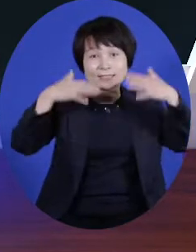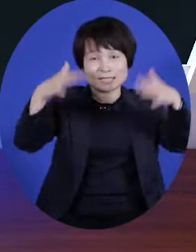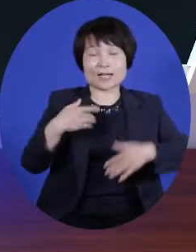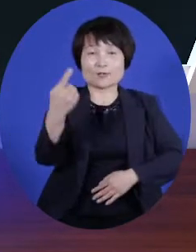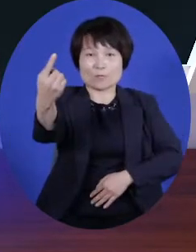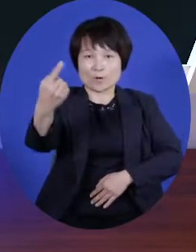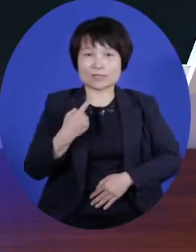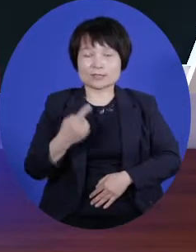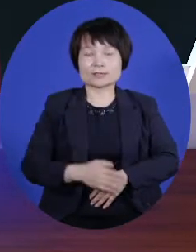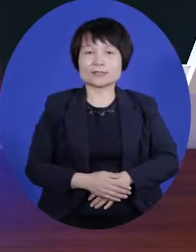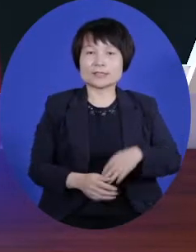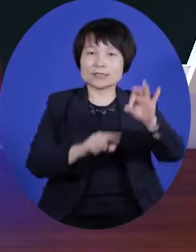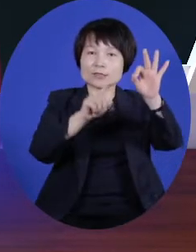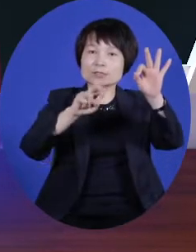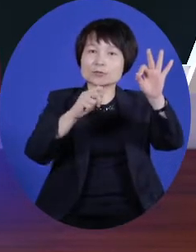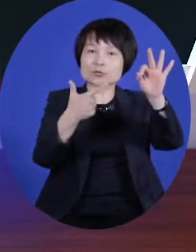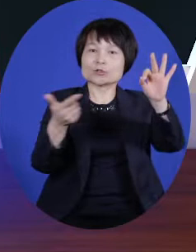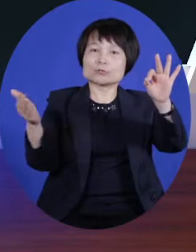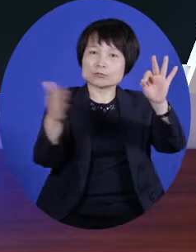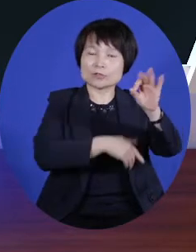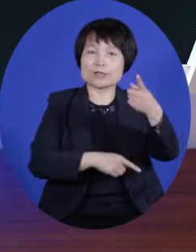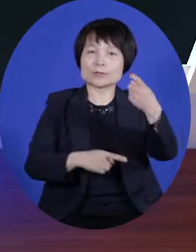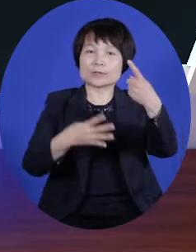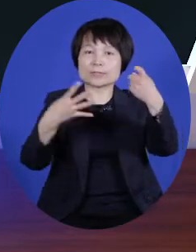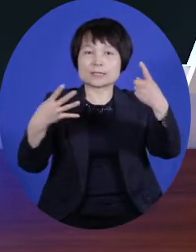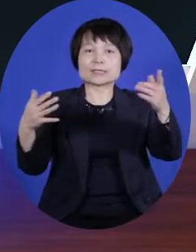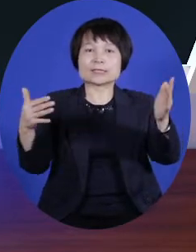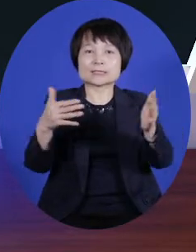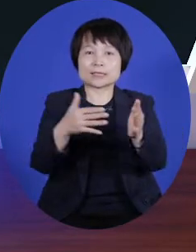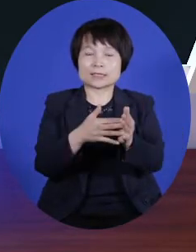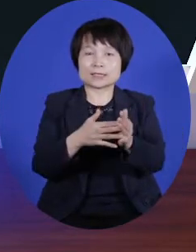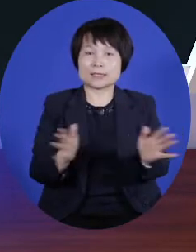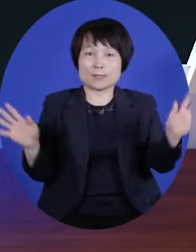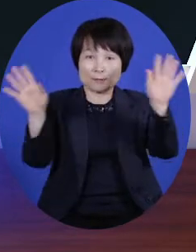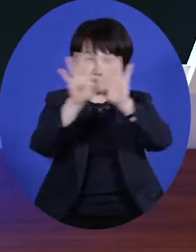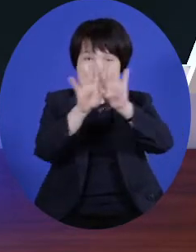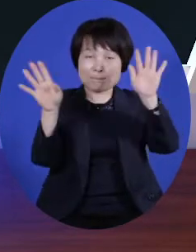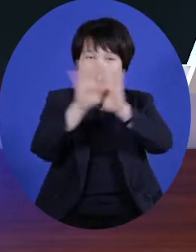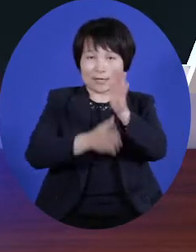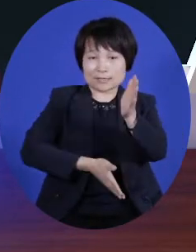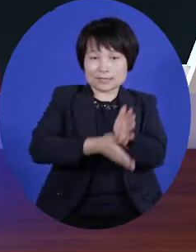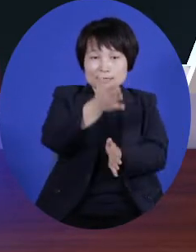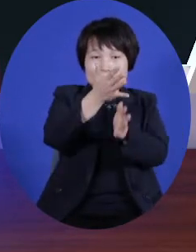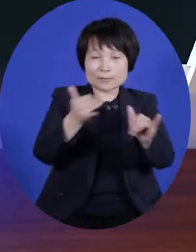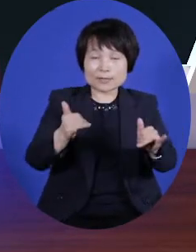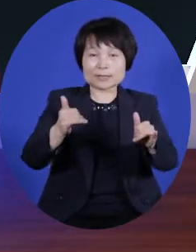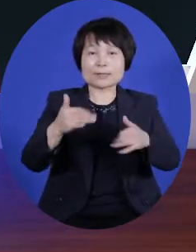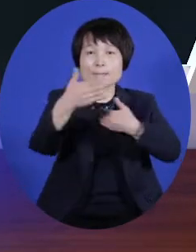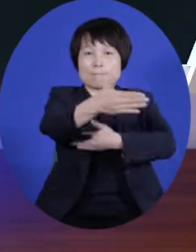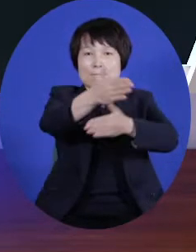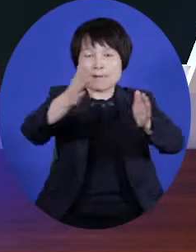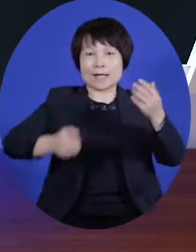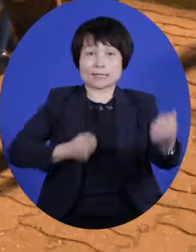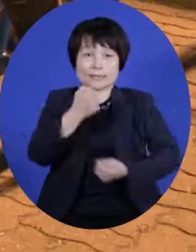맞아 10월 26일부터 11월 6일까지 금강 신강공원에서 야간 시민 자전거 교실을 운영합니다.